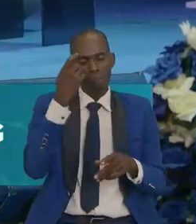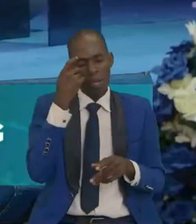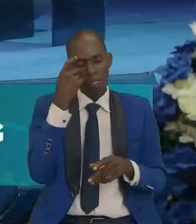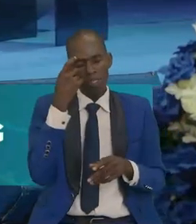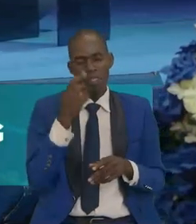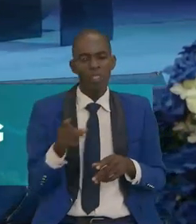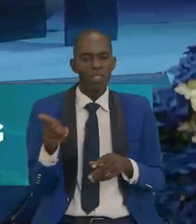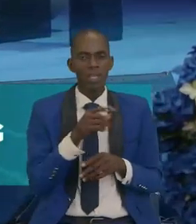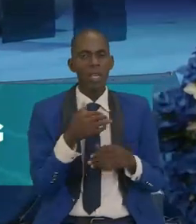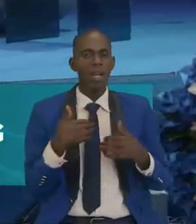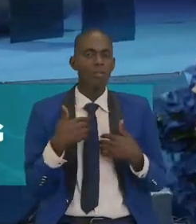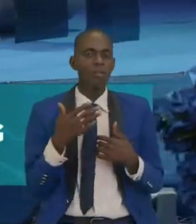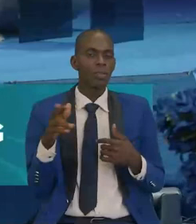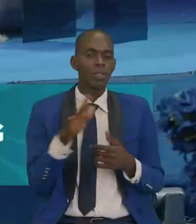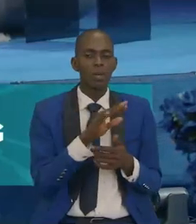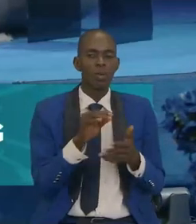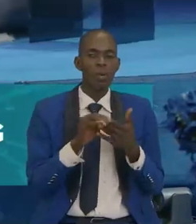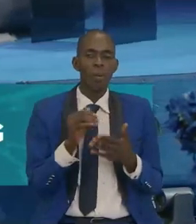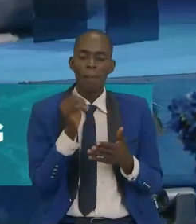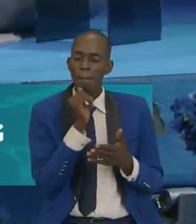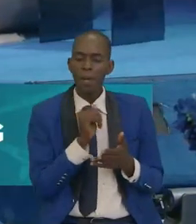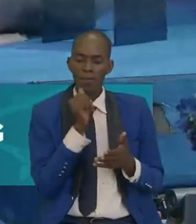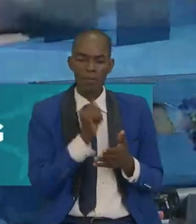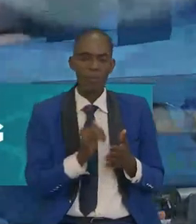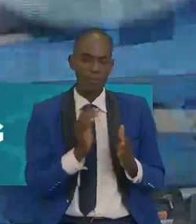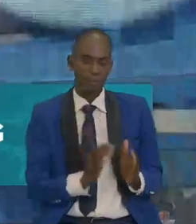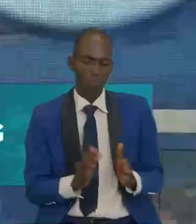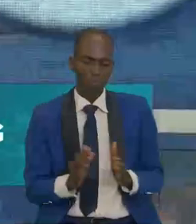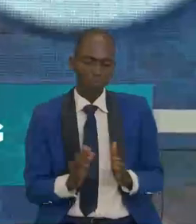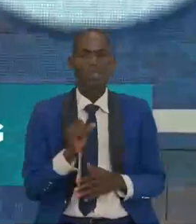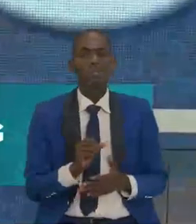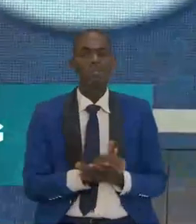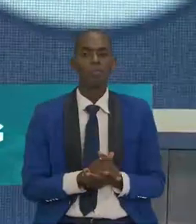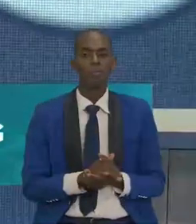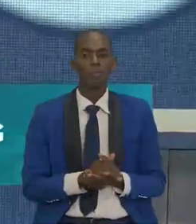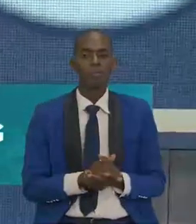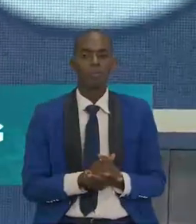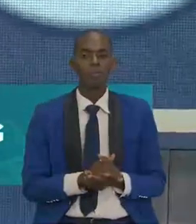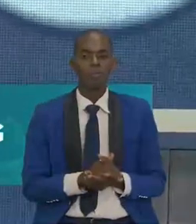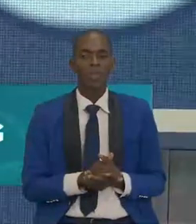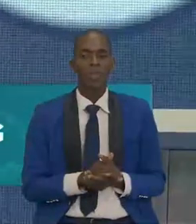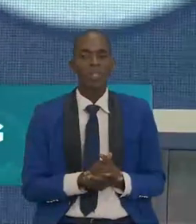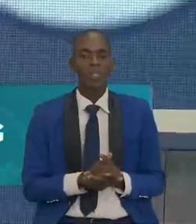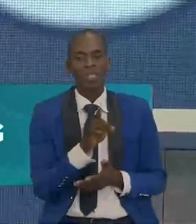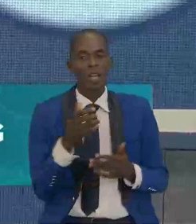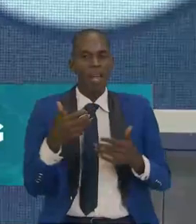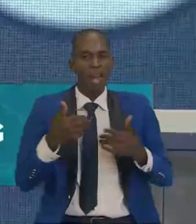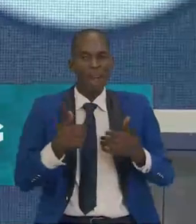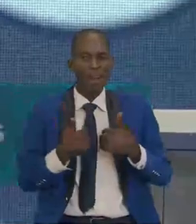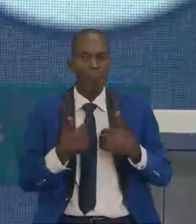Ils ont une obstruction dans leur esprit. Ils ont leur programme